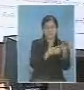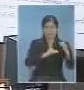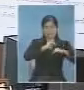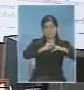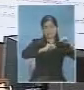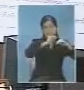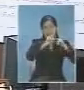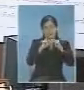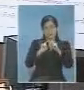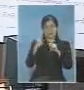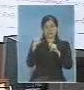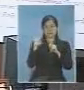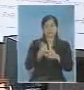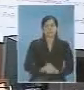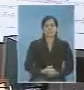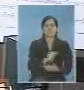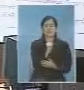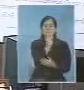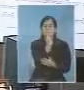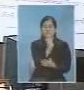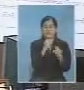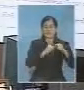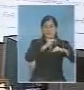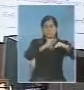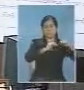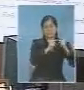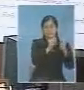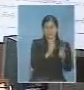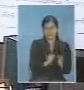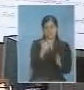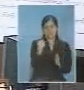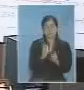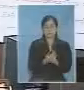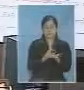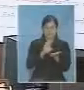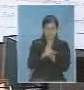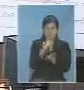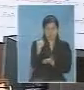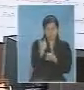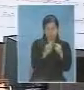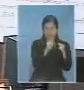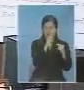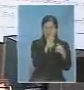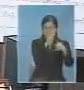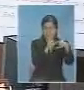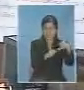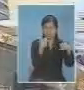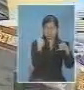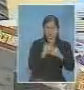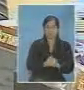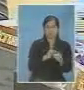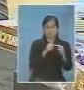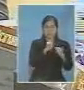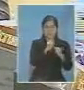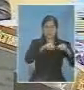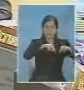ทั้งหมดเพราะที่ฉันมองว่าการพัฒนาคนแม้ว่ามีก็ประมาณก็ตามถ้าทรัพยากรบุคคลไม่ได้ถูกดูแลไม่ได้ถูกเตรียมตั้ง